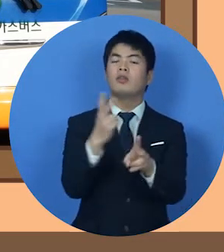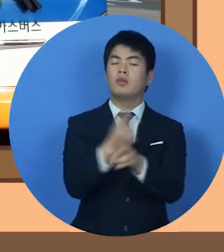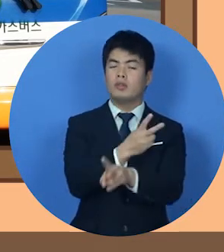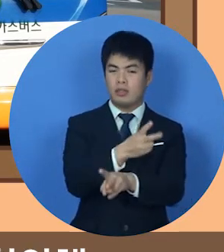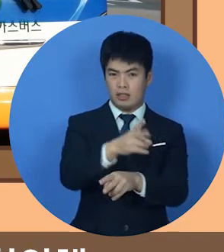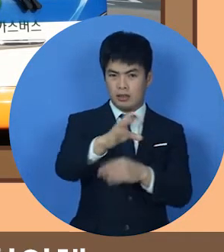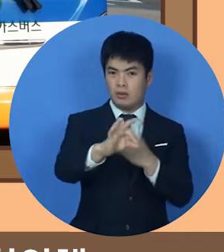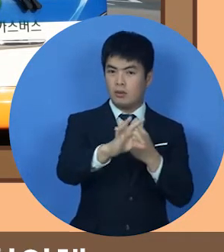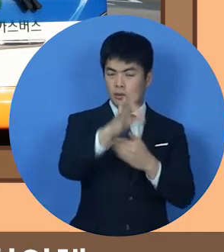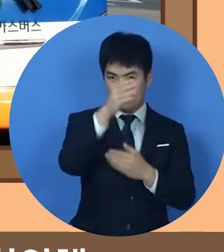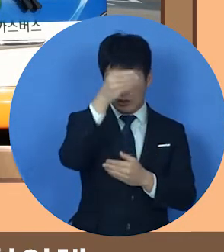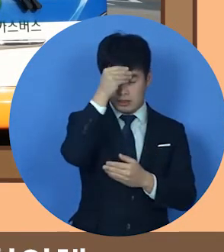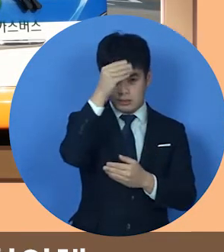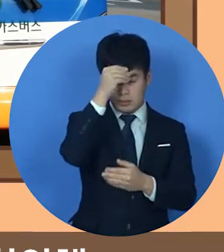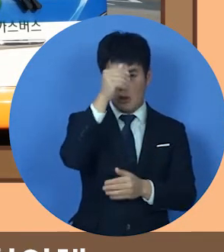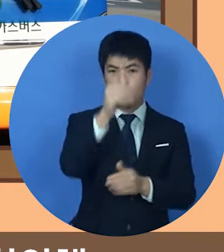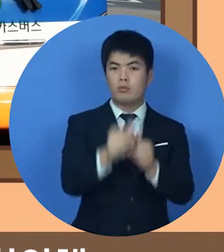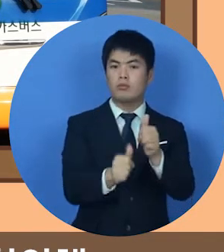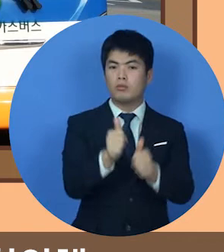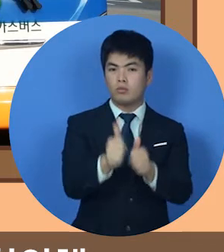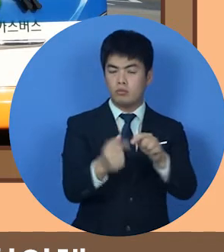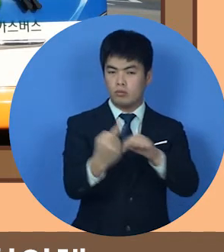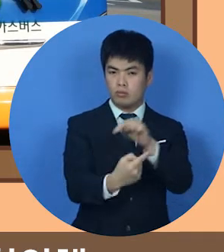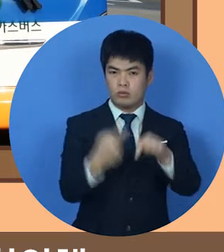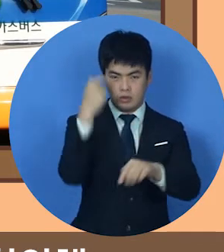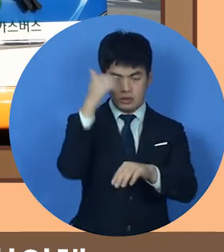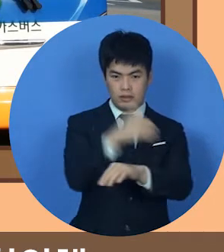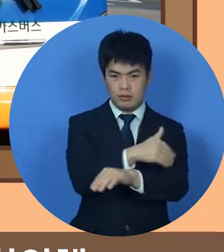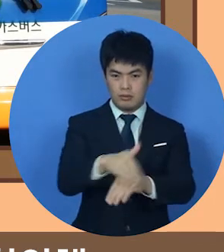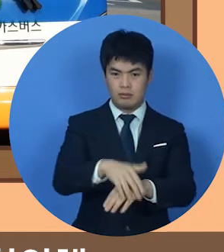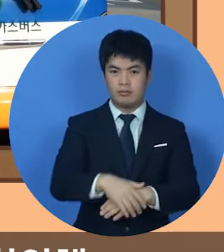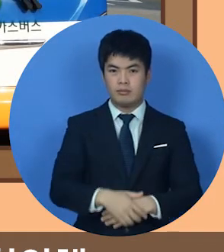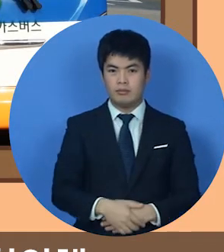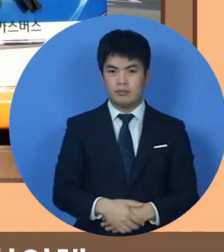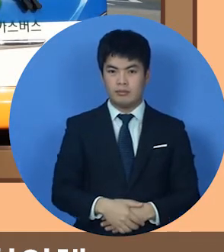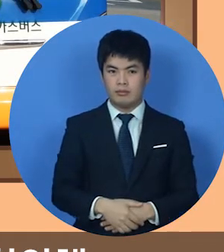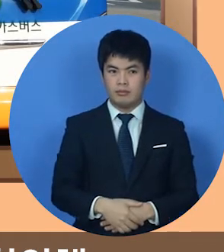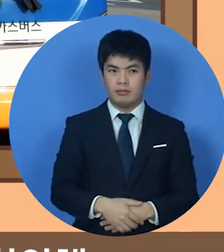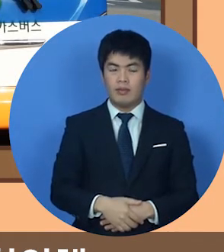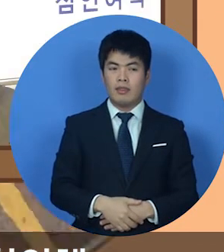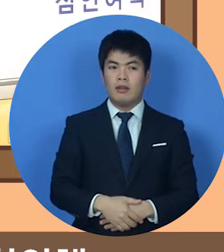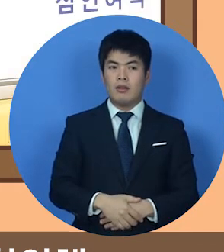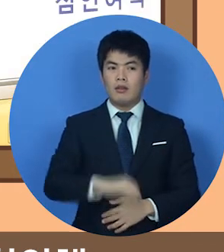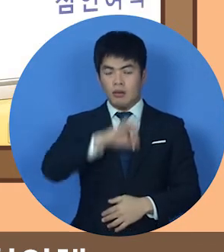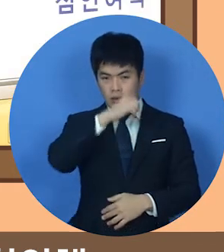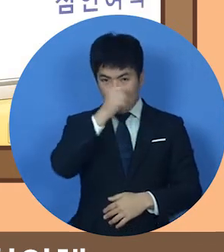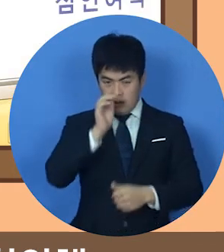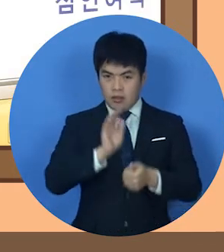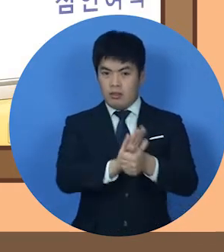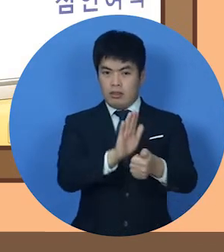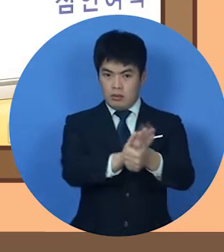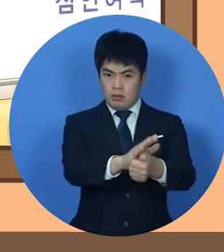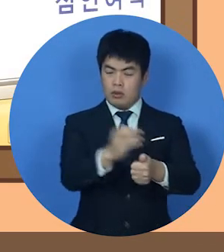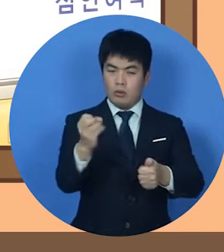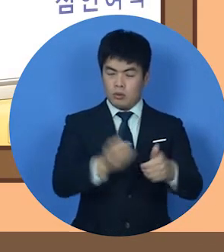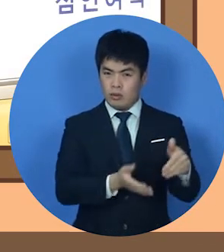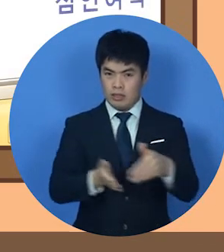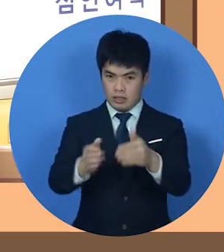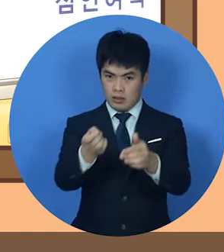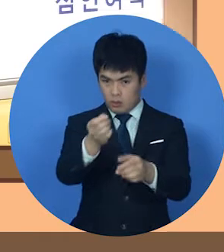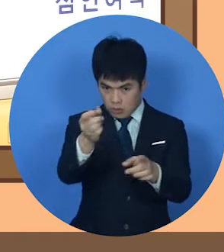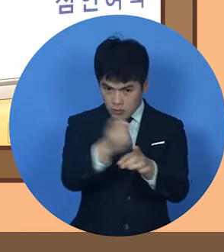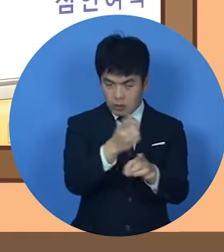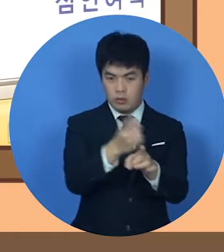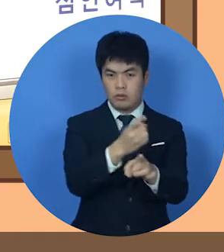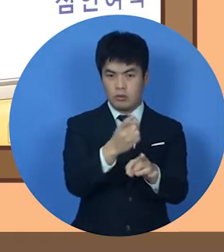운영됩니다. 이에 시는 공영버스 재정지원금을 지원하기로 하고 시내버스 업계와 협의해 일부 노선을